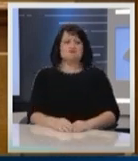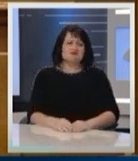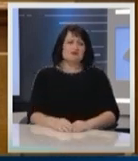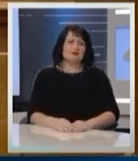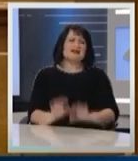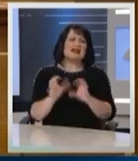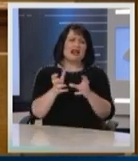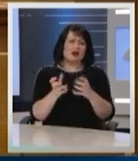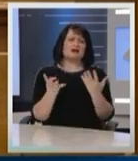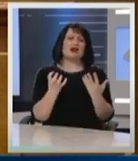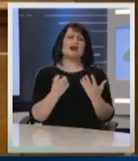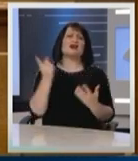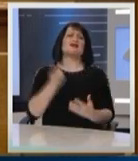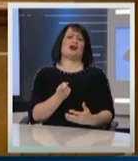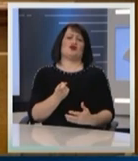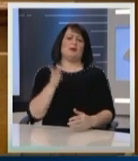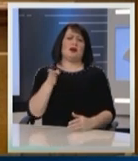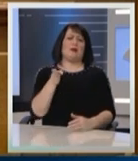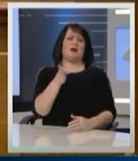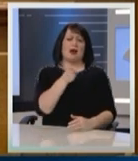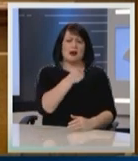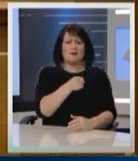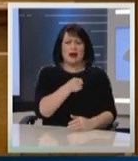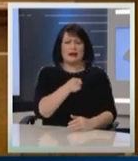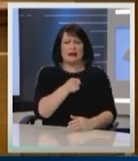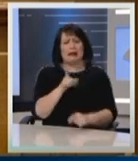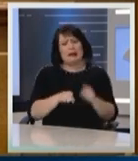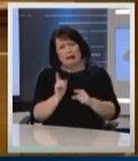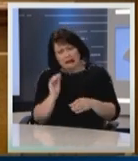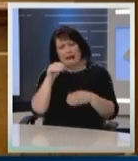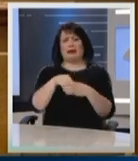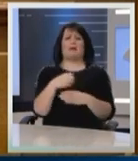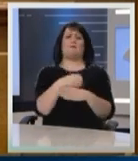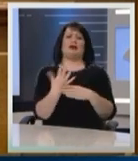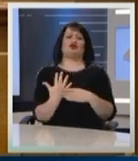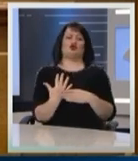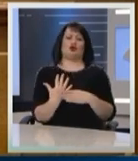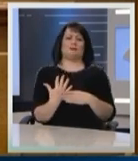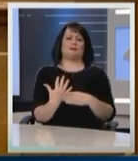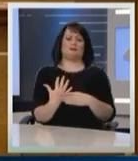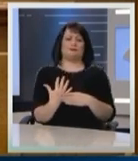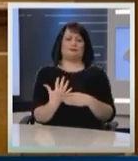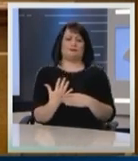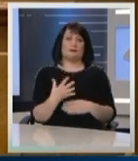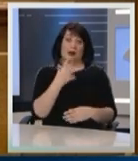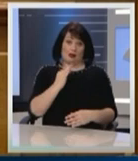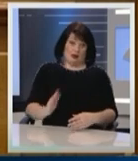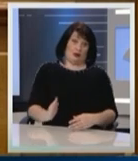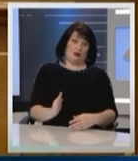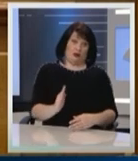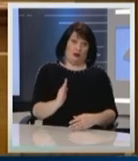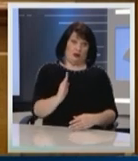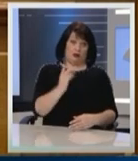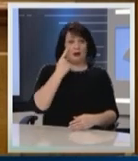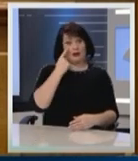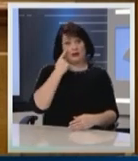ίσως και παραπάνω, της 100% του τηλεοπτικού χρόνου. Και βάζουν και το ΠΑΣΟΚ, βέβαια, τώρα. Βάζουν και το ΠΑΣΟΚ, ότι είναι η ανερχόμενη δύναμη. Θα